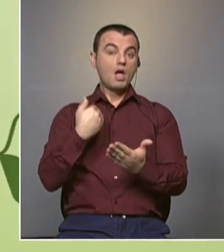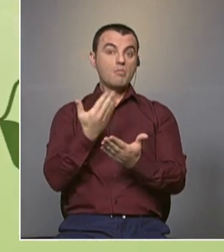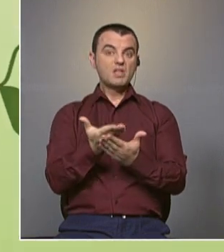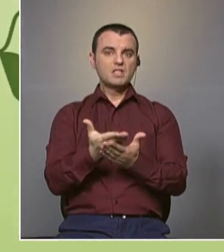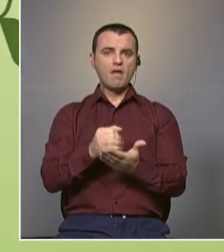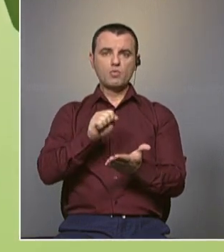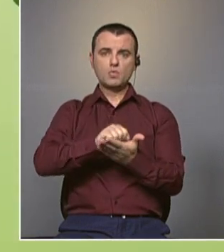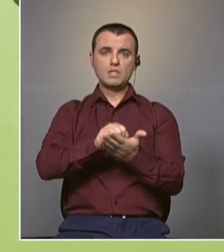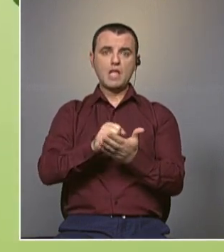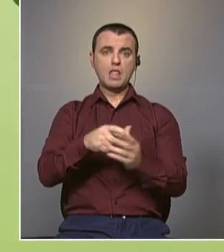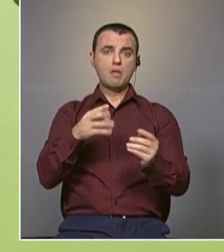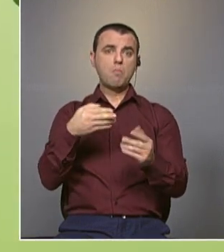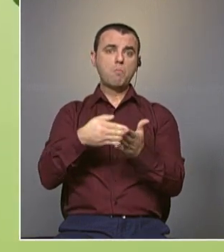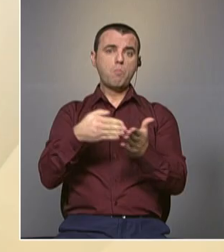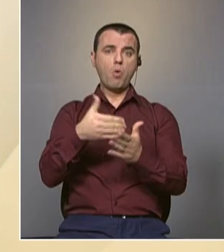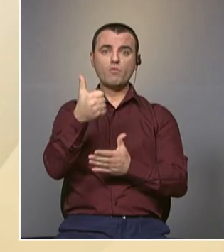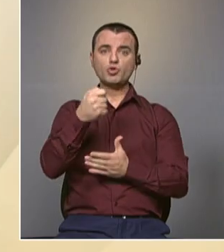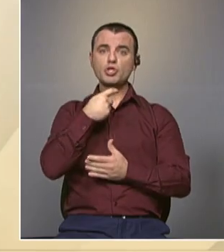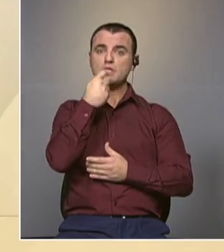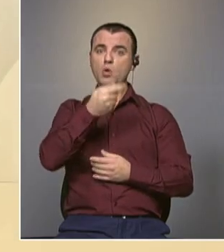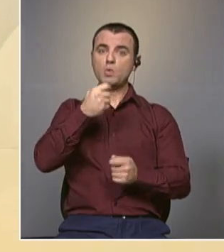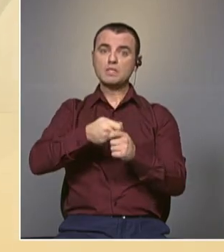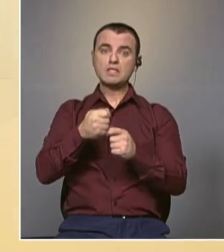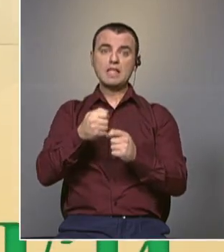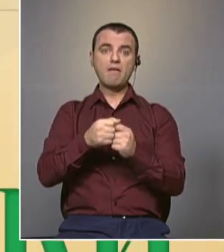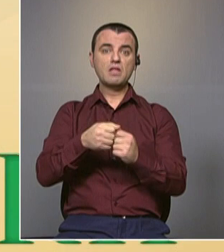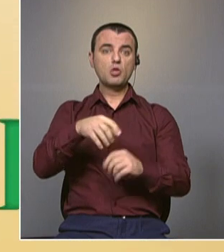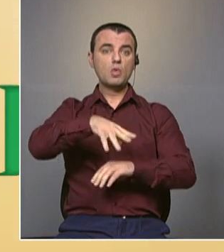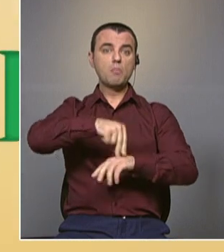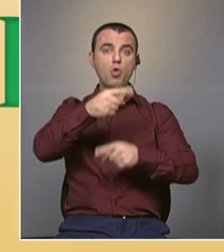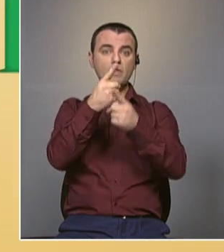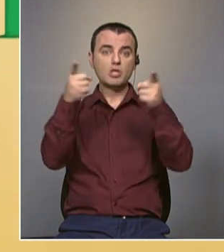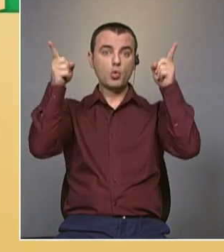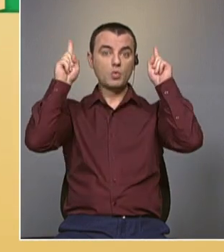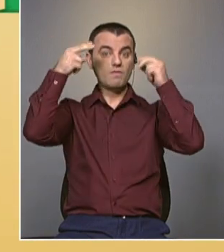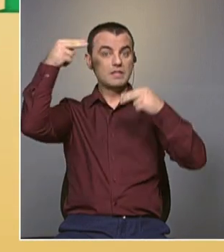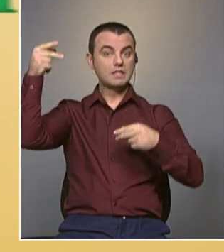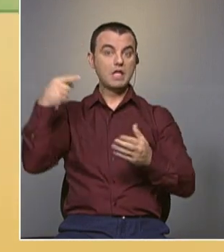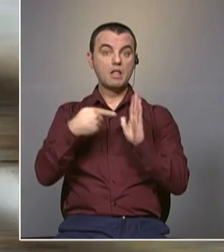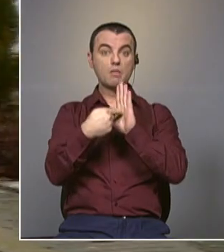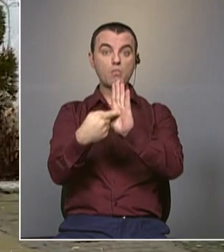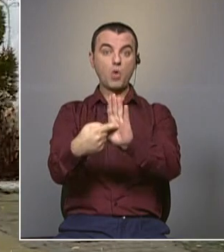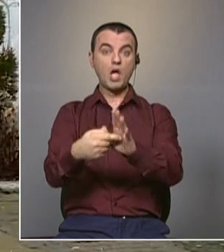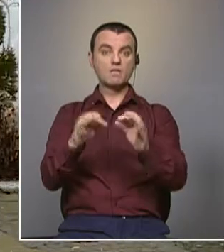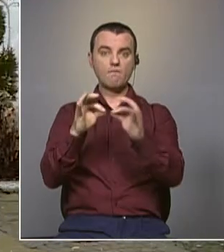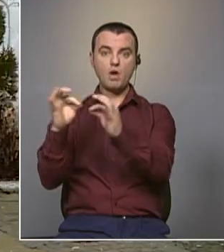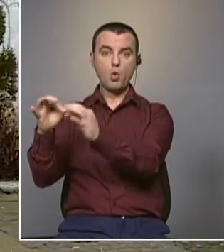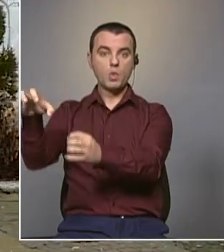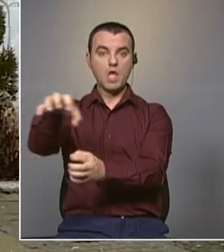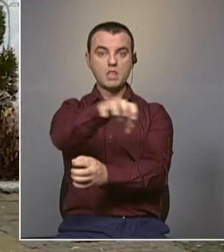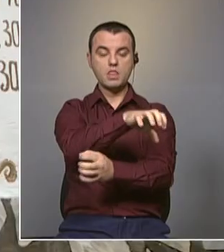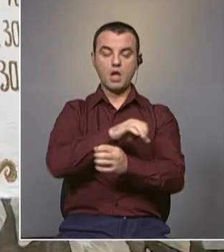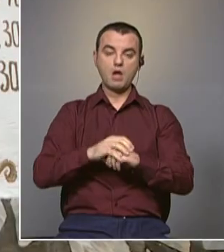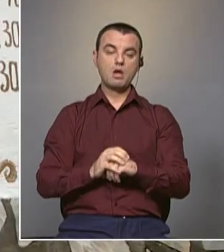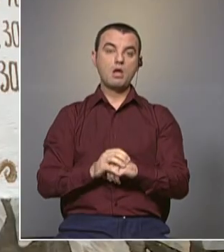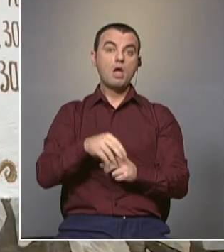Представително издание по повод 60 години от създаването на Пловдивския университет показва постиженията на факултетите. Първомайското село